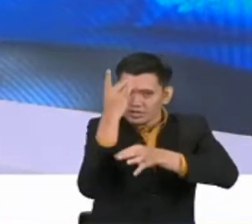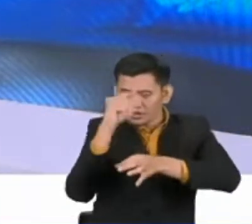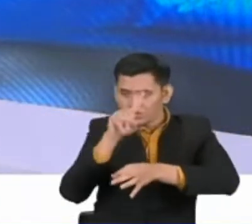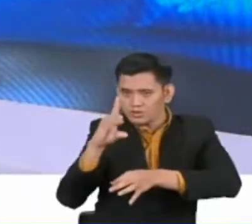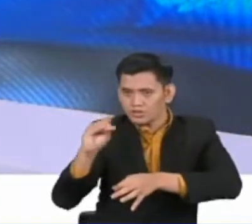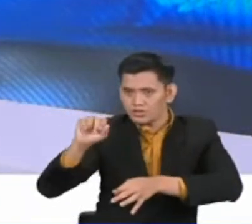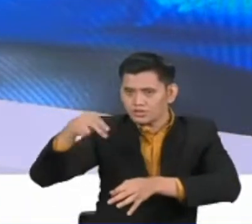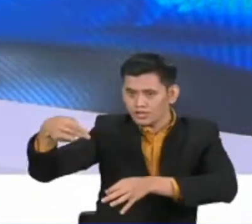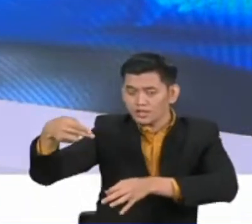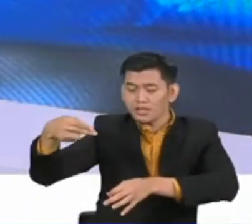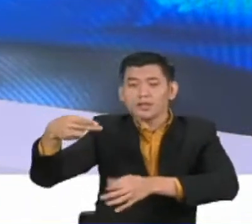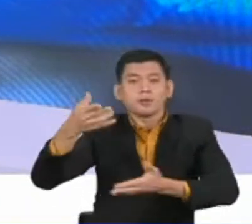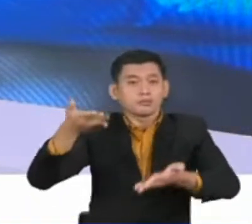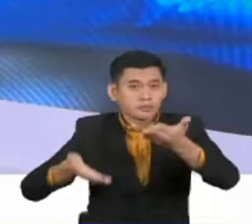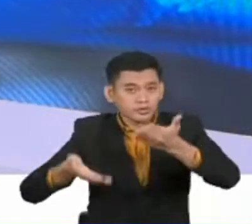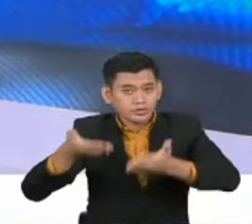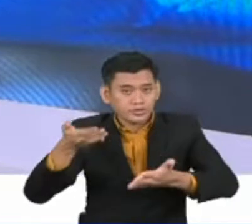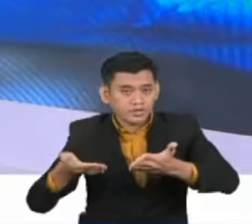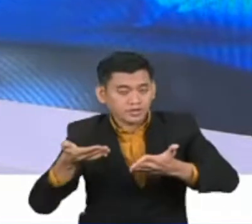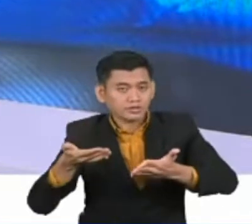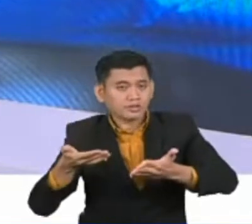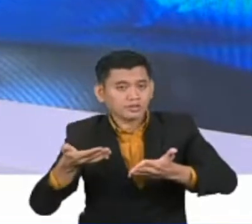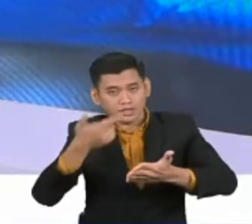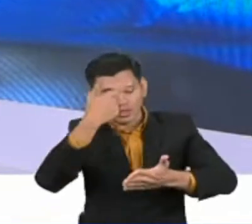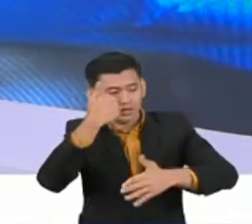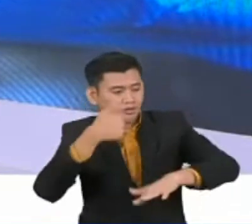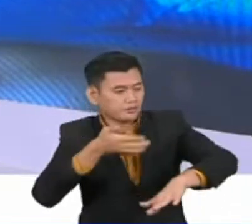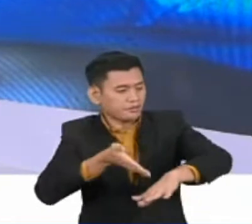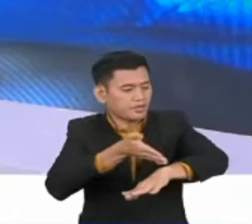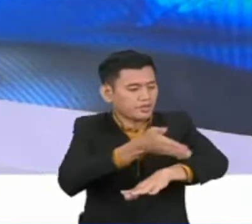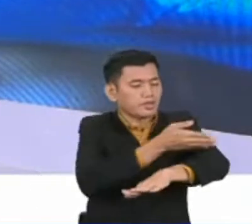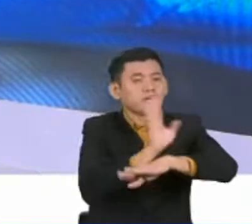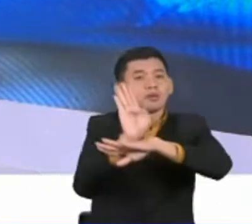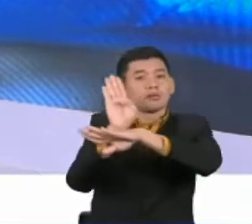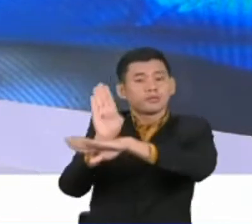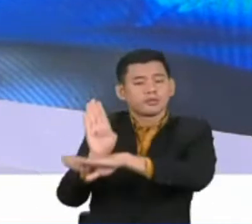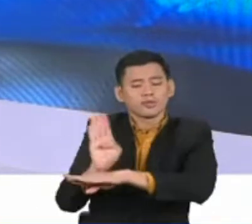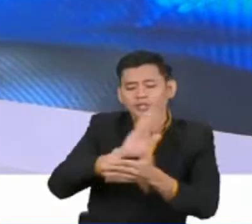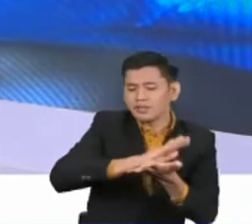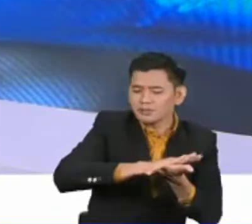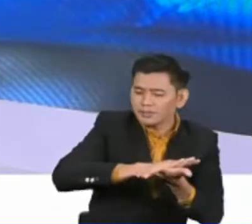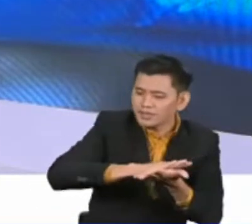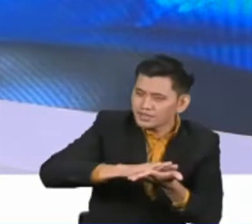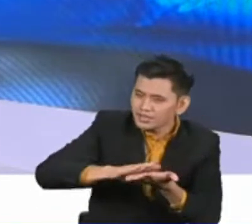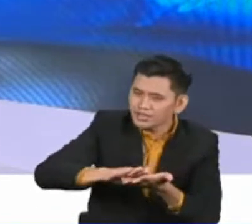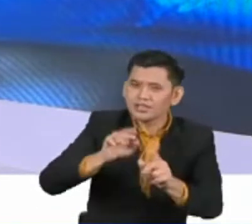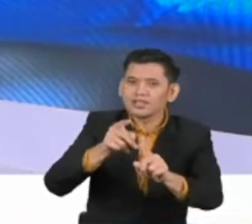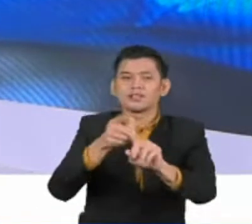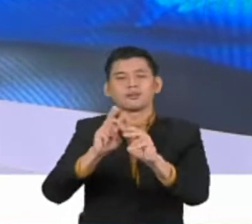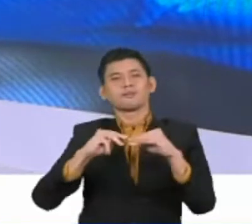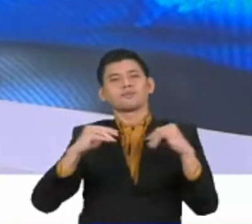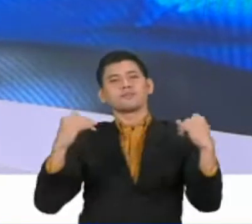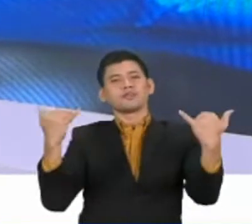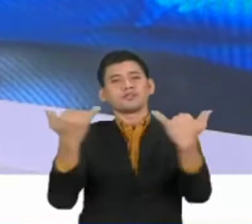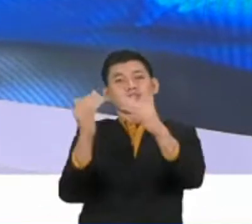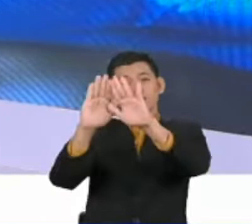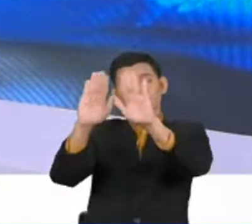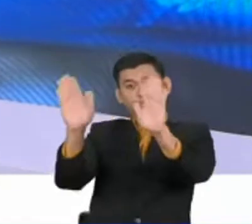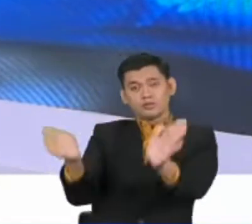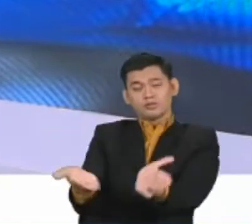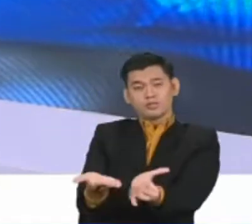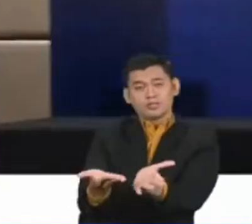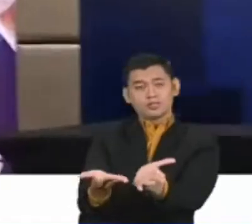berkata jangkaan tersebut susulan peningkatan budaya kebersihan dalam kalangan masyarakat dunia.